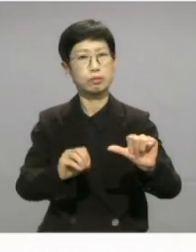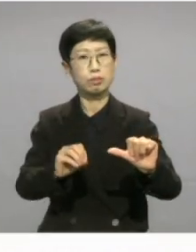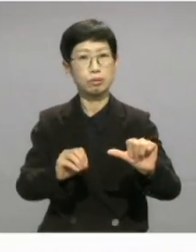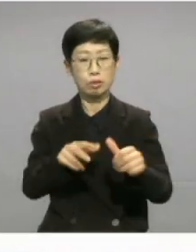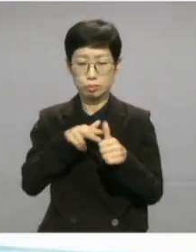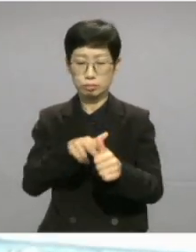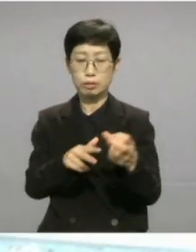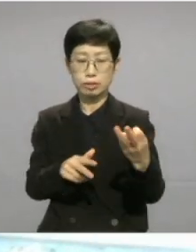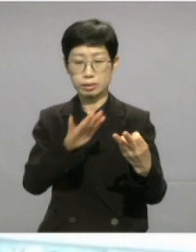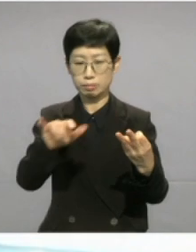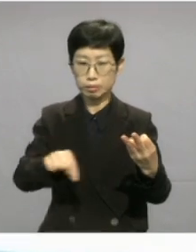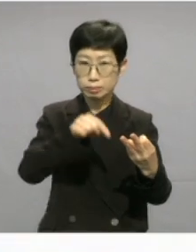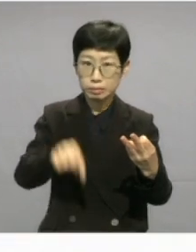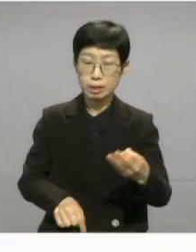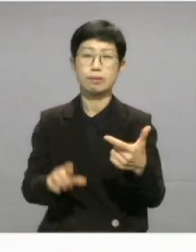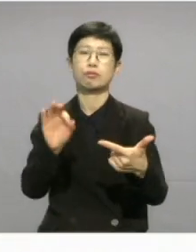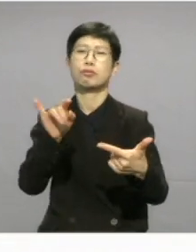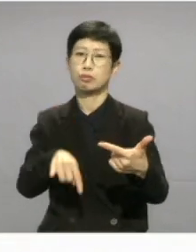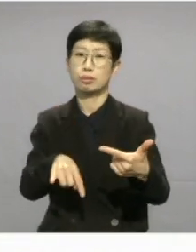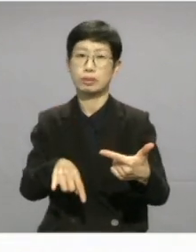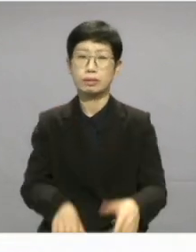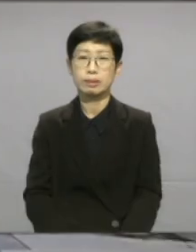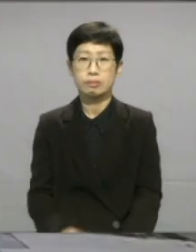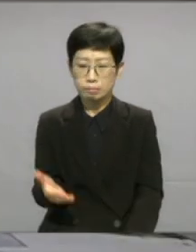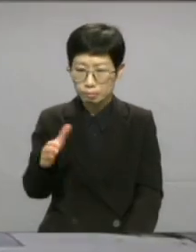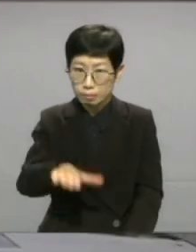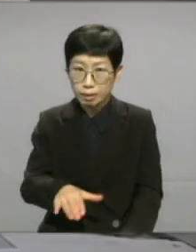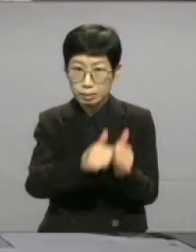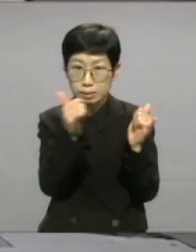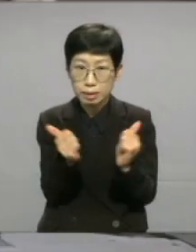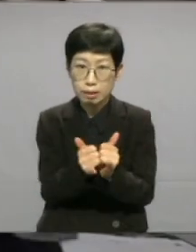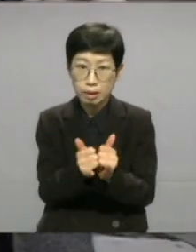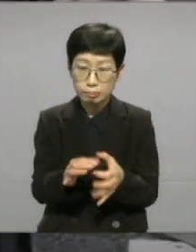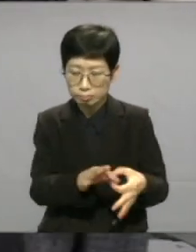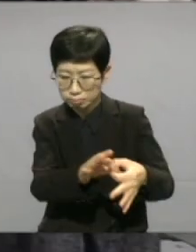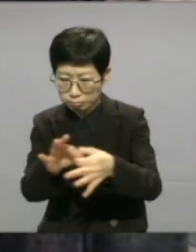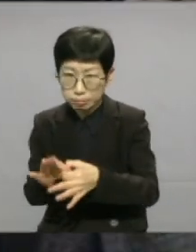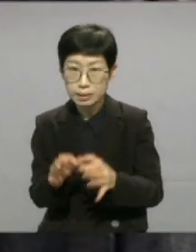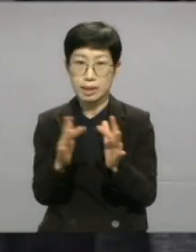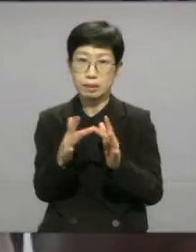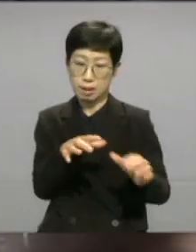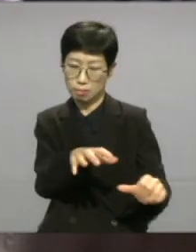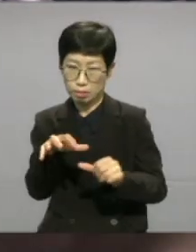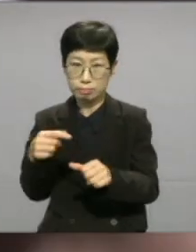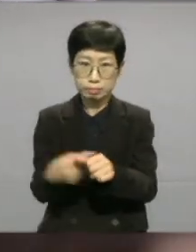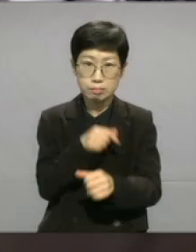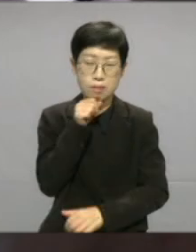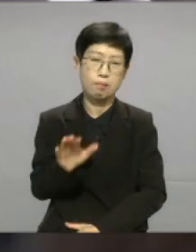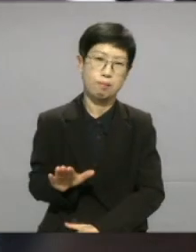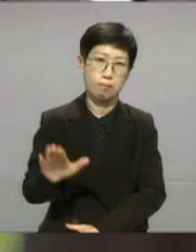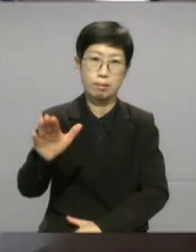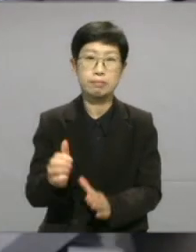대선 후보 13명 가운데 6위에 그쳤습니다. 하지만 사회관계망 서비스를 적극적으로 활용하며 지지율을